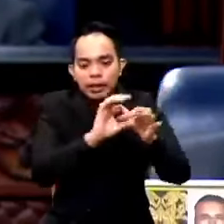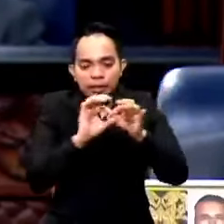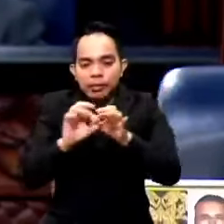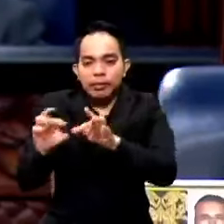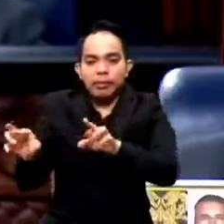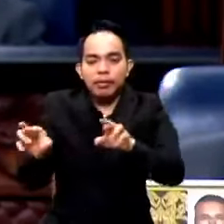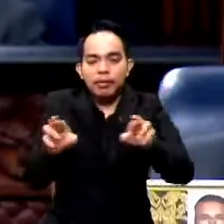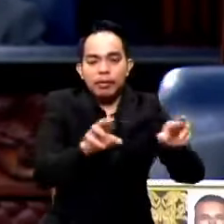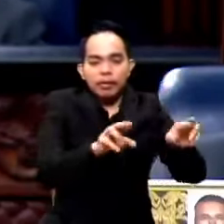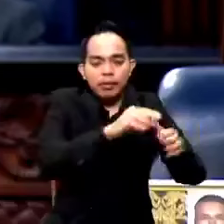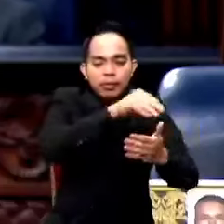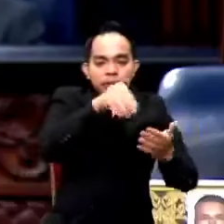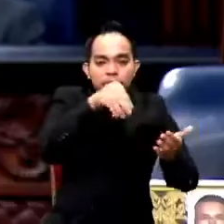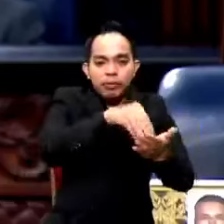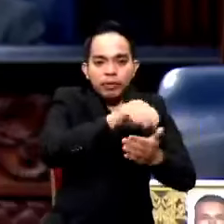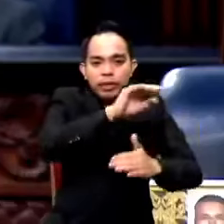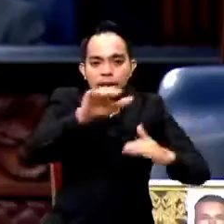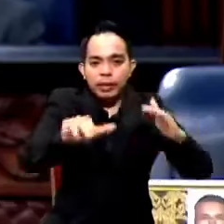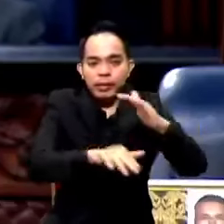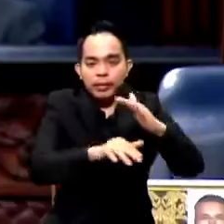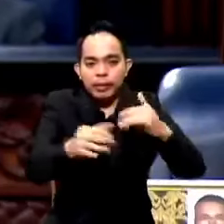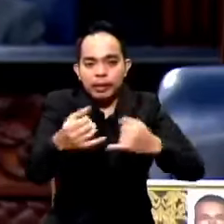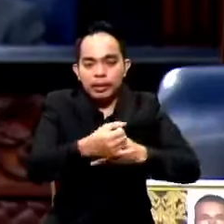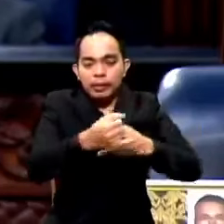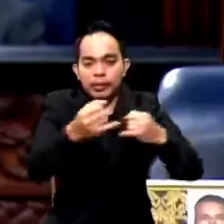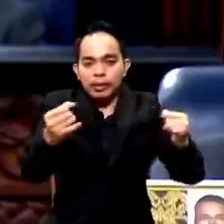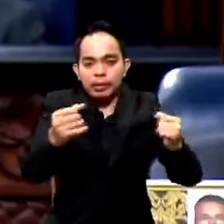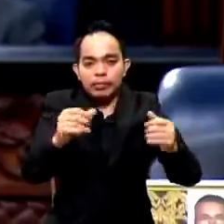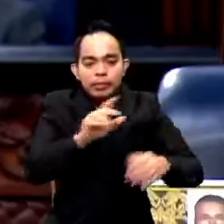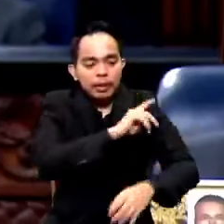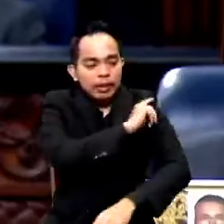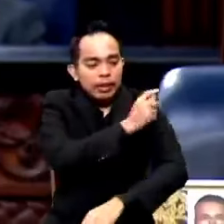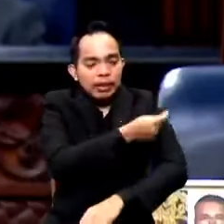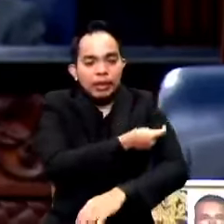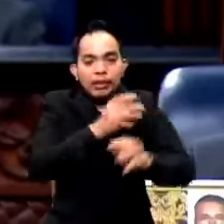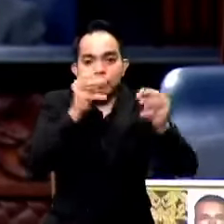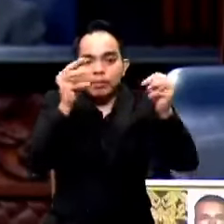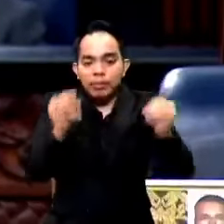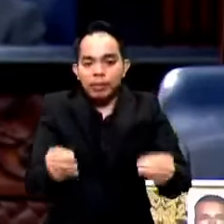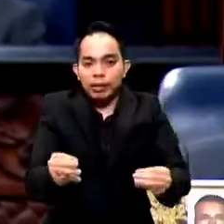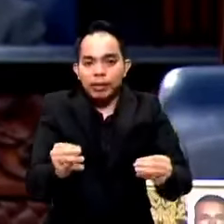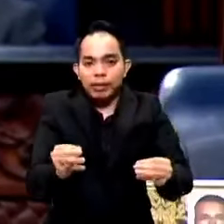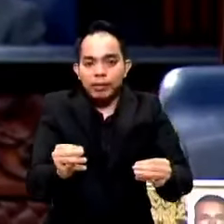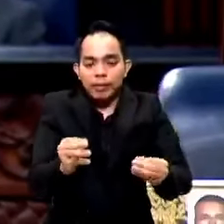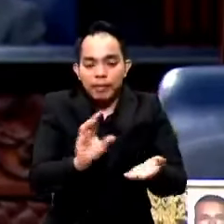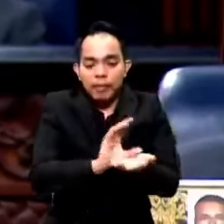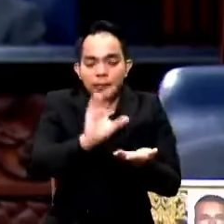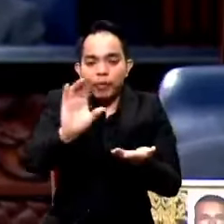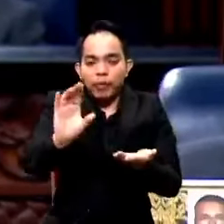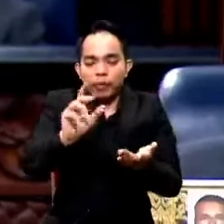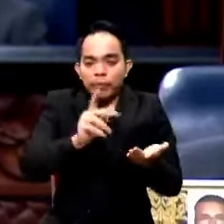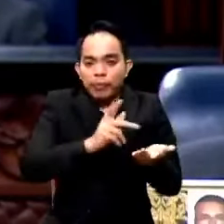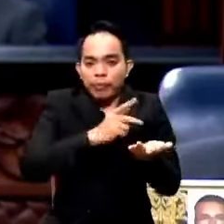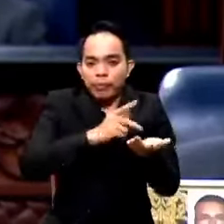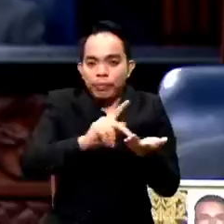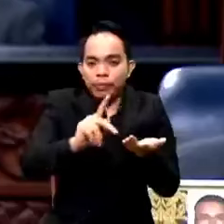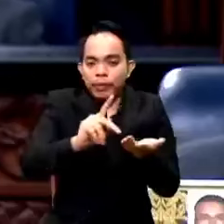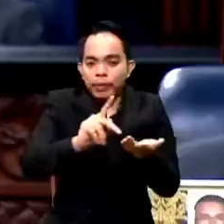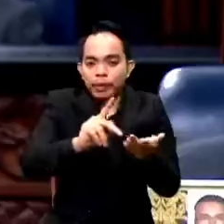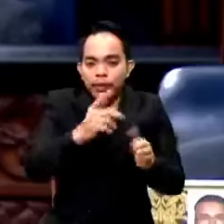teknologi di bawah batan tenaga manusia kelima pembiayaan ptpk untuk pelatih